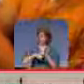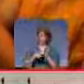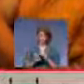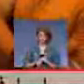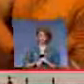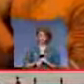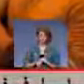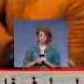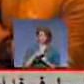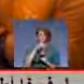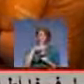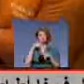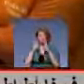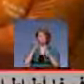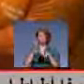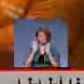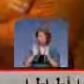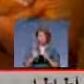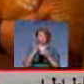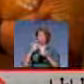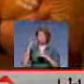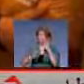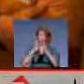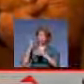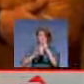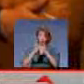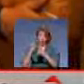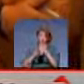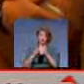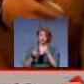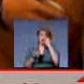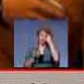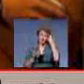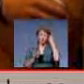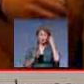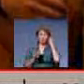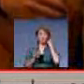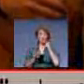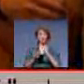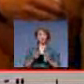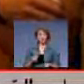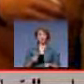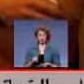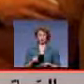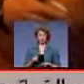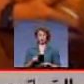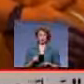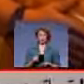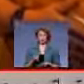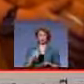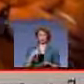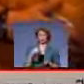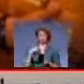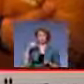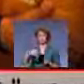انا شفته اتاكدت انا مش مؤمن كانت تقول لي مثلا الملائكه تقول لي ايه في حد بيجري فوق الوضع بيبقى تحت يقول